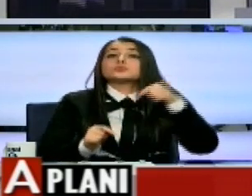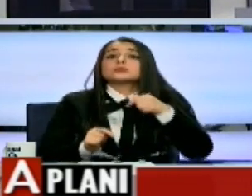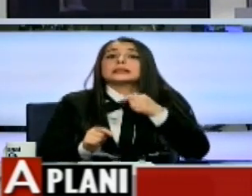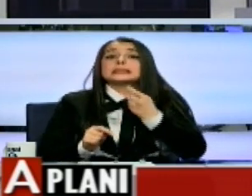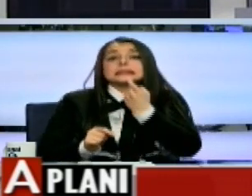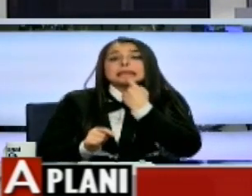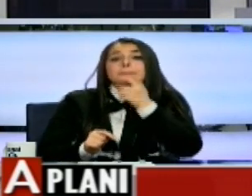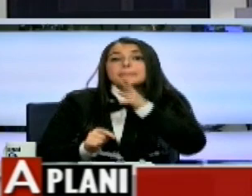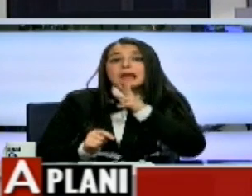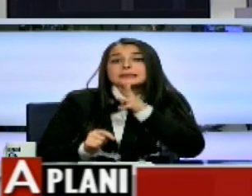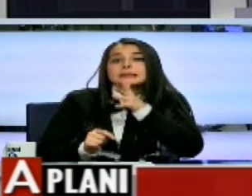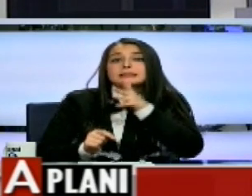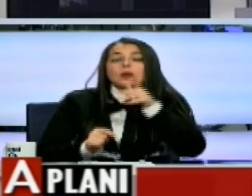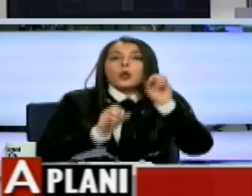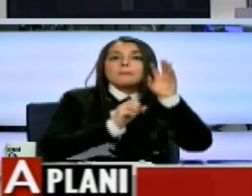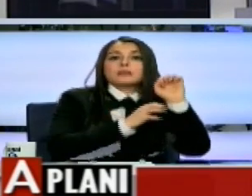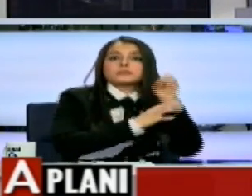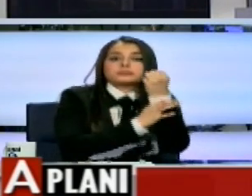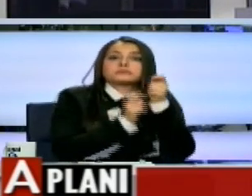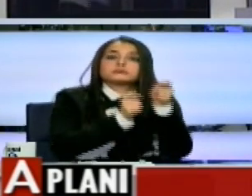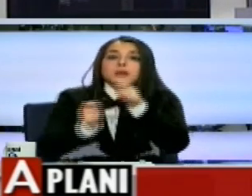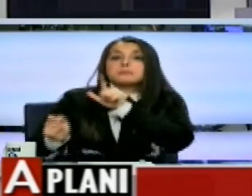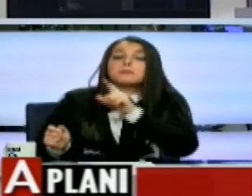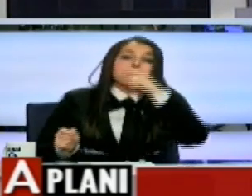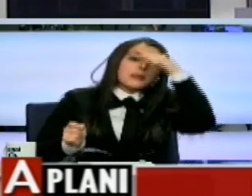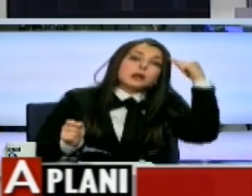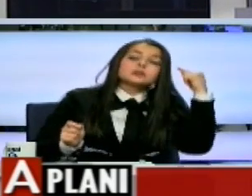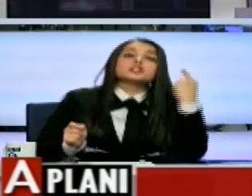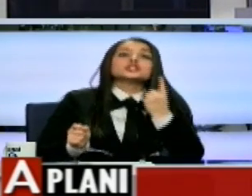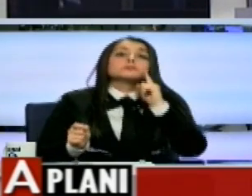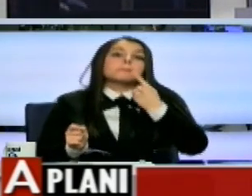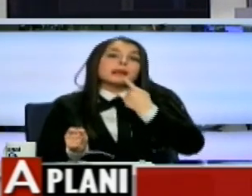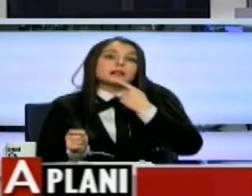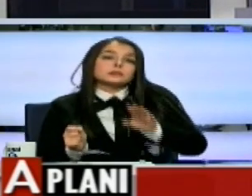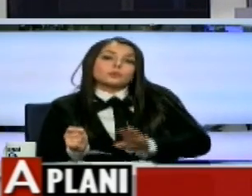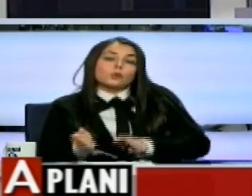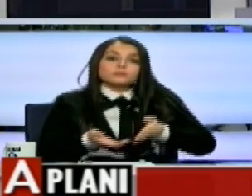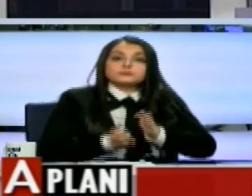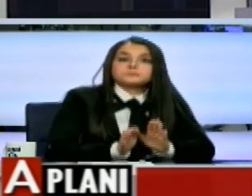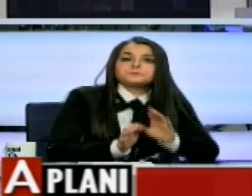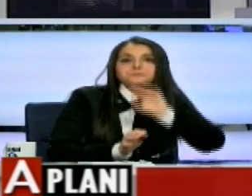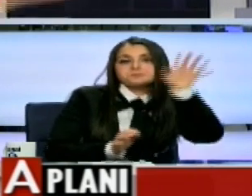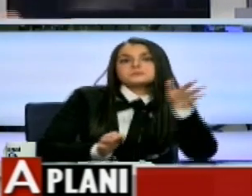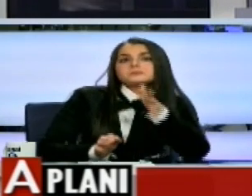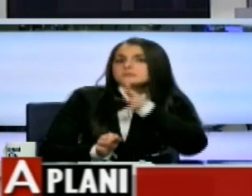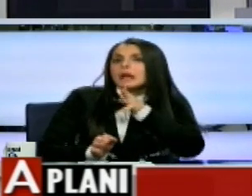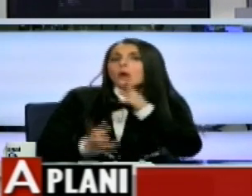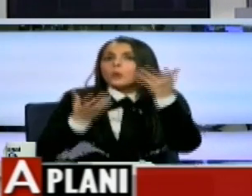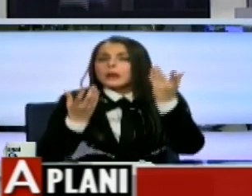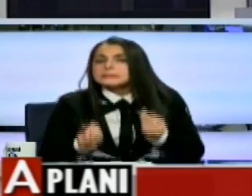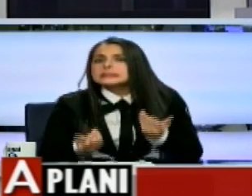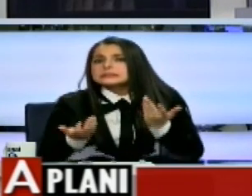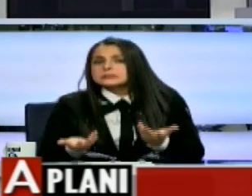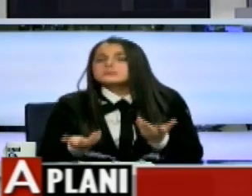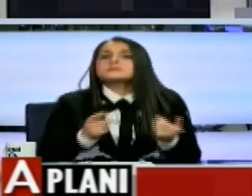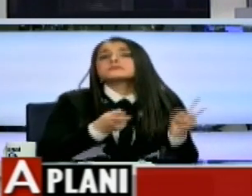bilen akademisyen de yetiştirmeniz gerekiyor. Belki çocuğu işitme engelli doğan akademisyenler bu dili ancak biliyorlardır.